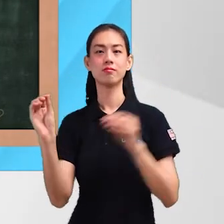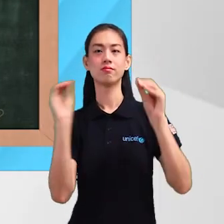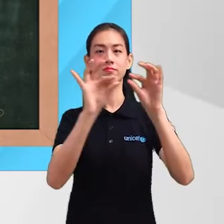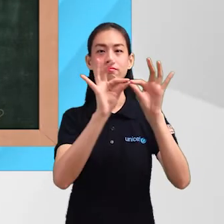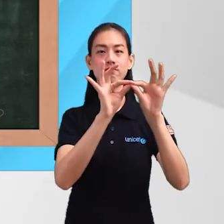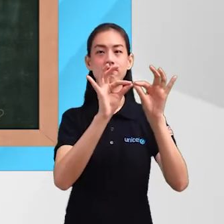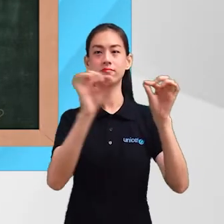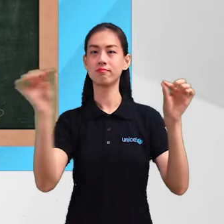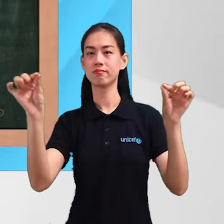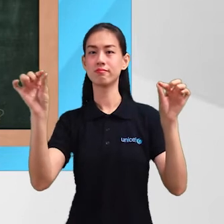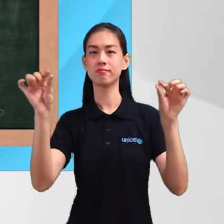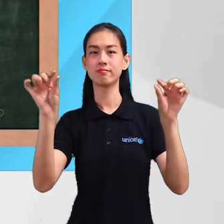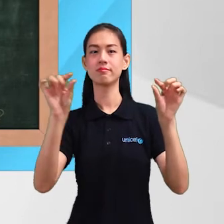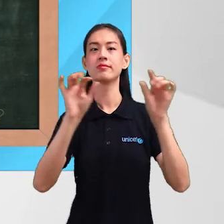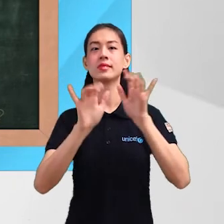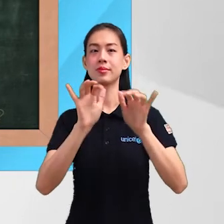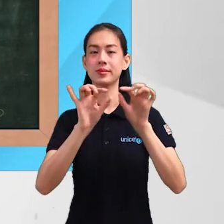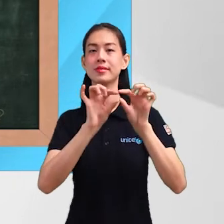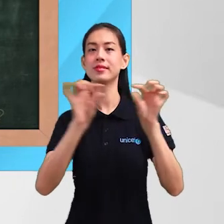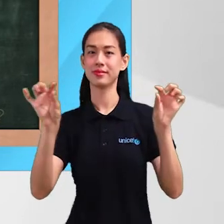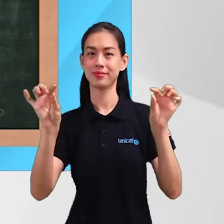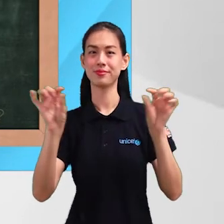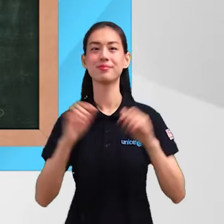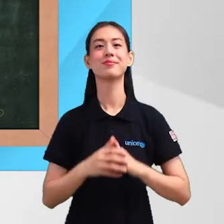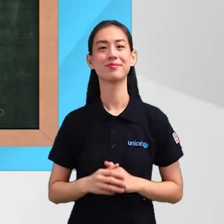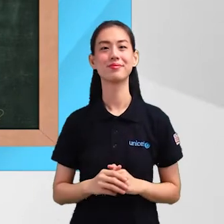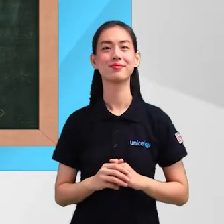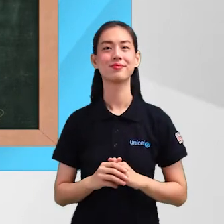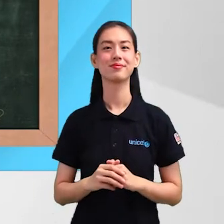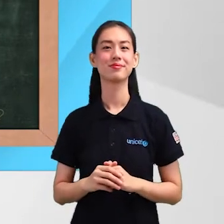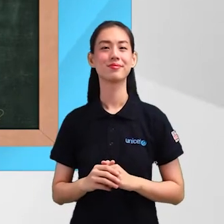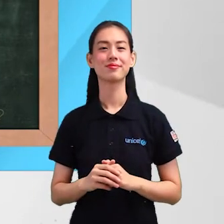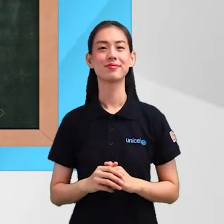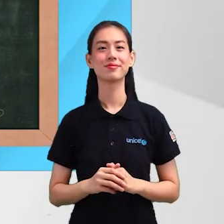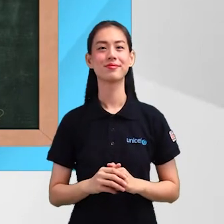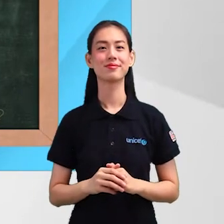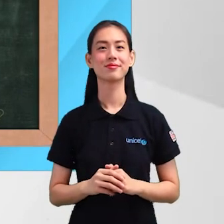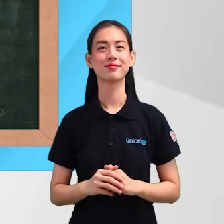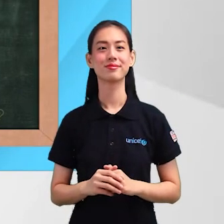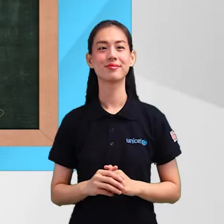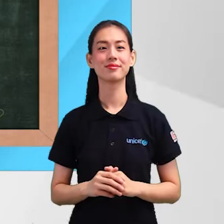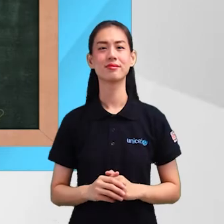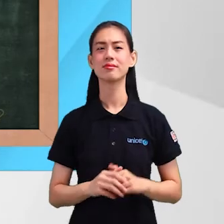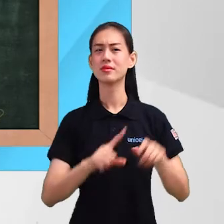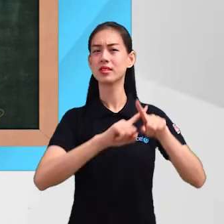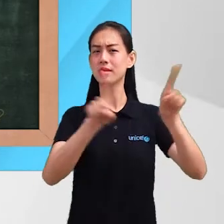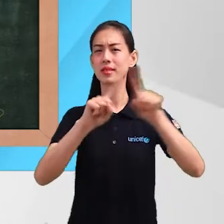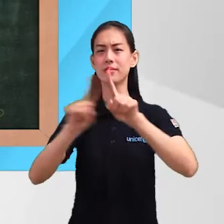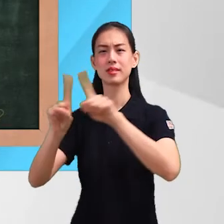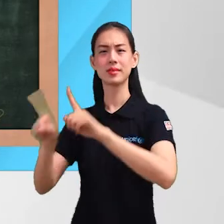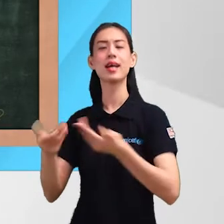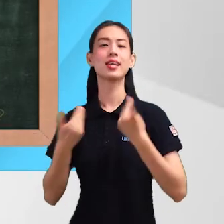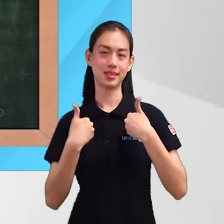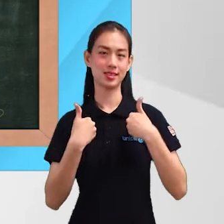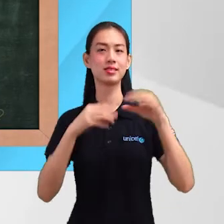A. Kita letakkan alamat laman web dalam tanda petikan selepas A-H-R-E-F.